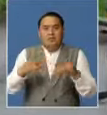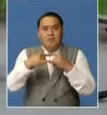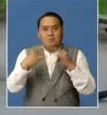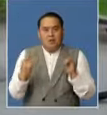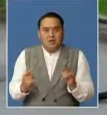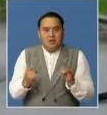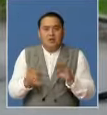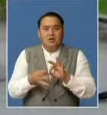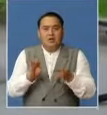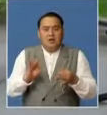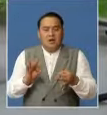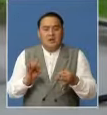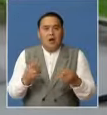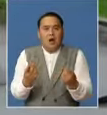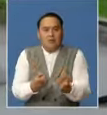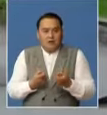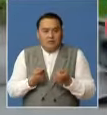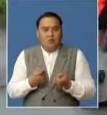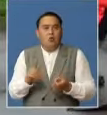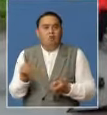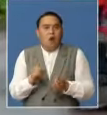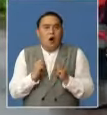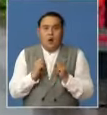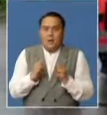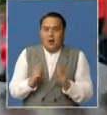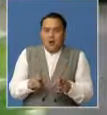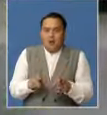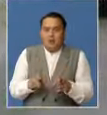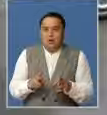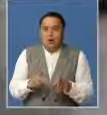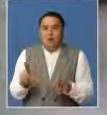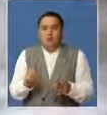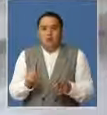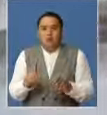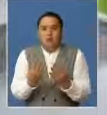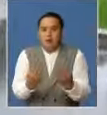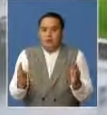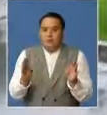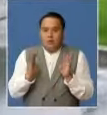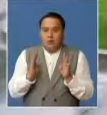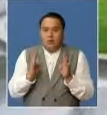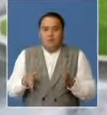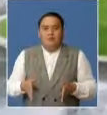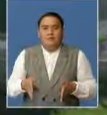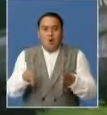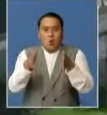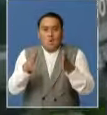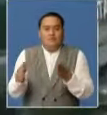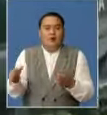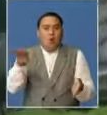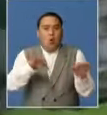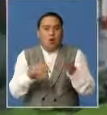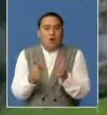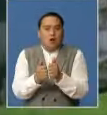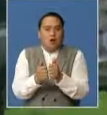крест, притягивает молнии. Опасность представляют и металлические цепи, которым огорожены туристические тропы в районе горы. Утром